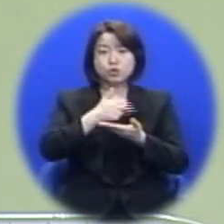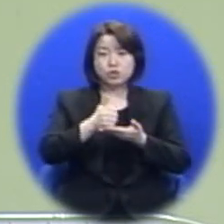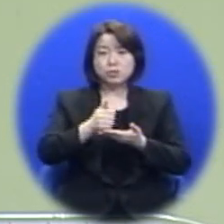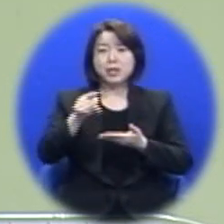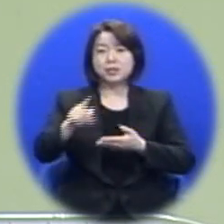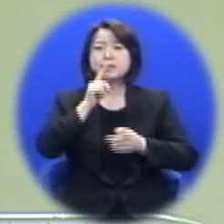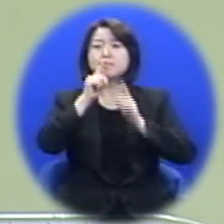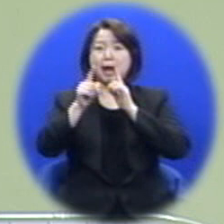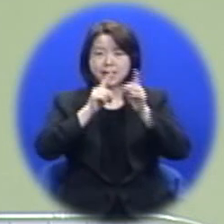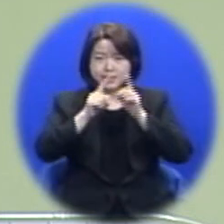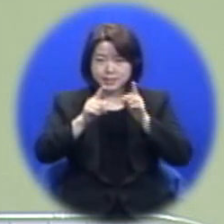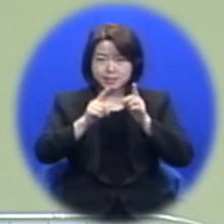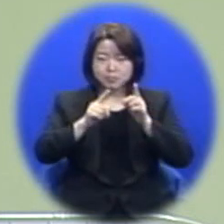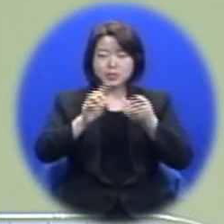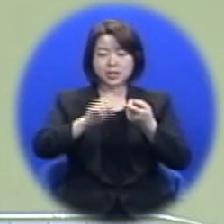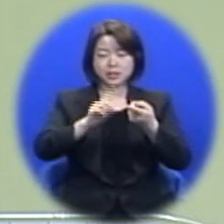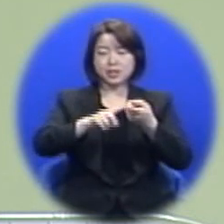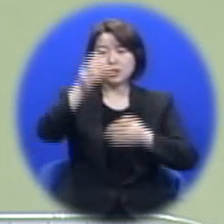십자가입니다